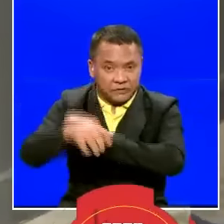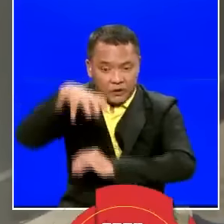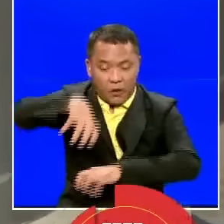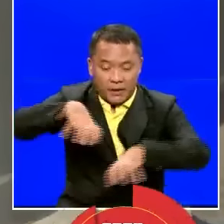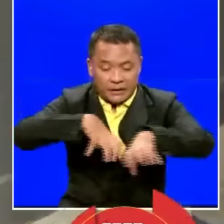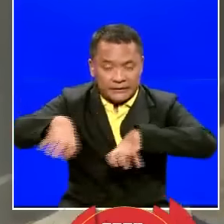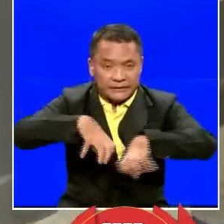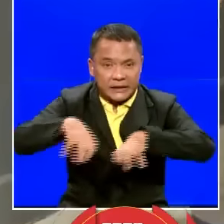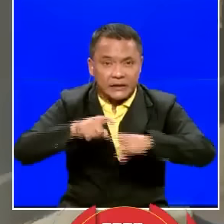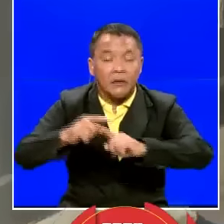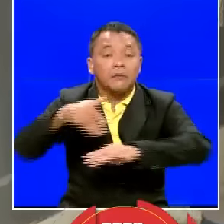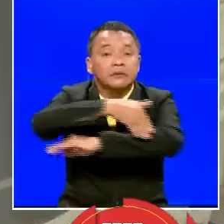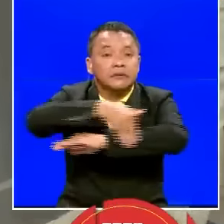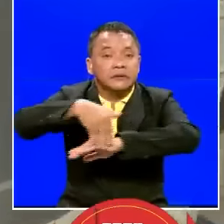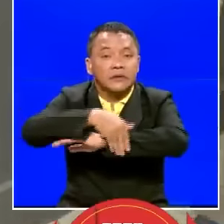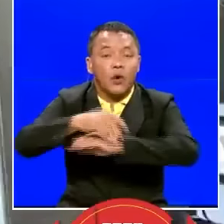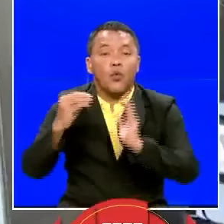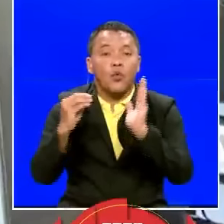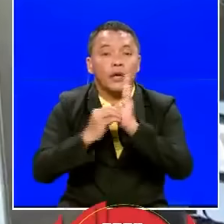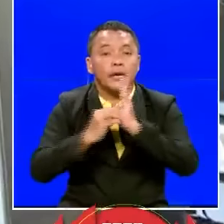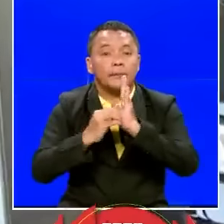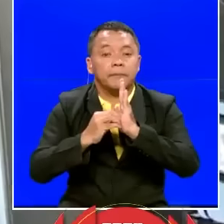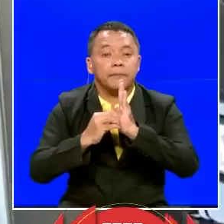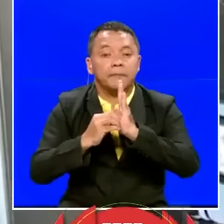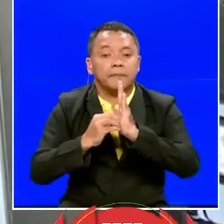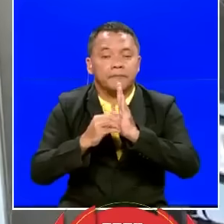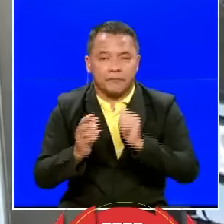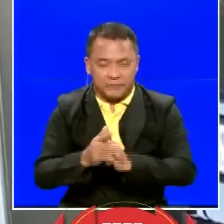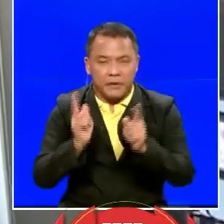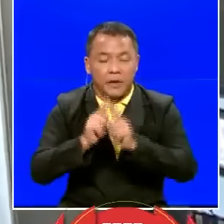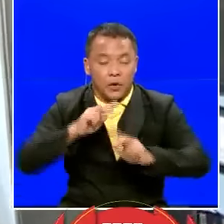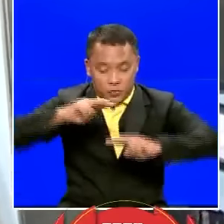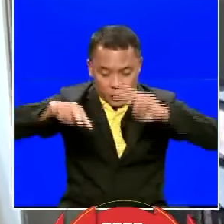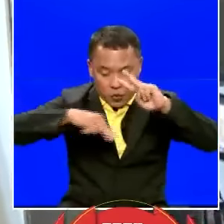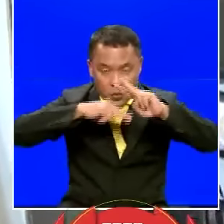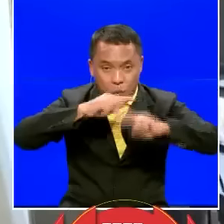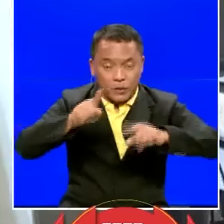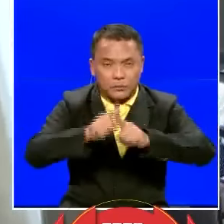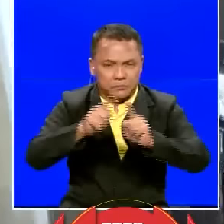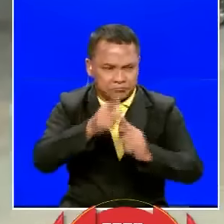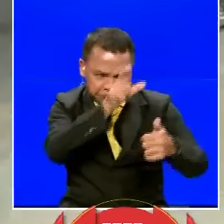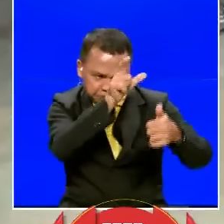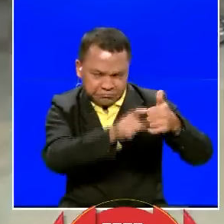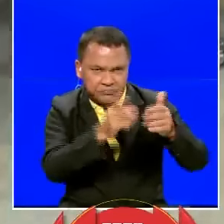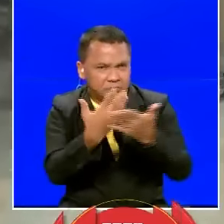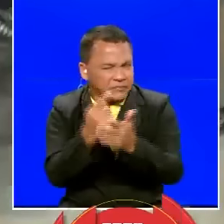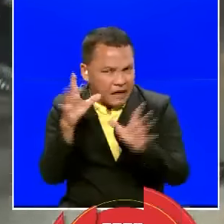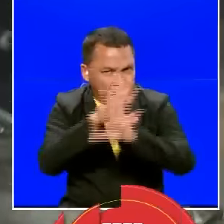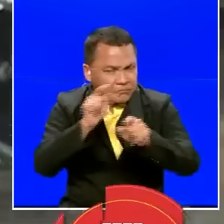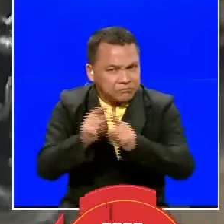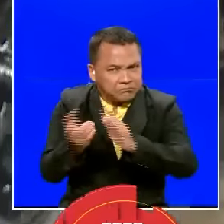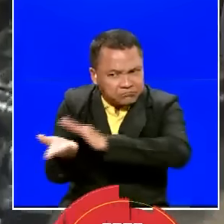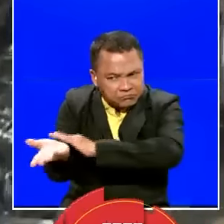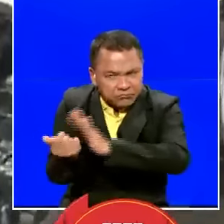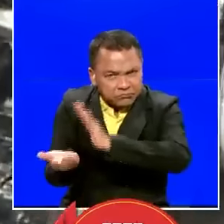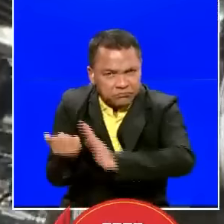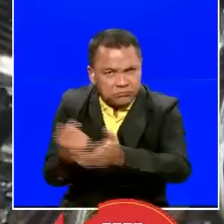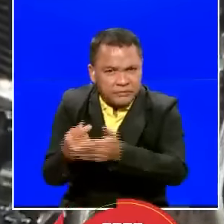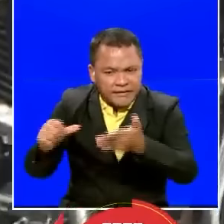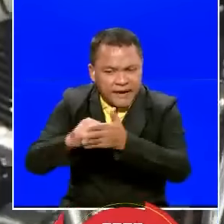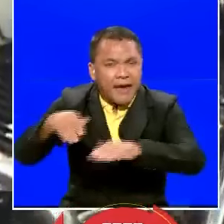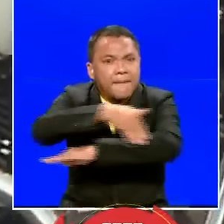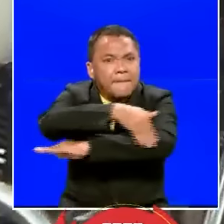กรรมสิทธิ์สำนักงานโยธากทมครับเขาบอกว่าที่ไปตรวจเพราะว่ามีพฤติกรรมเรียกรับสินบนแลกกับการแก้ไข